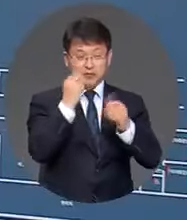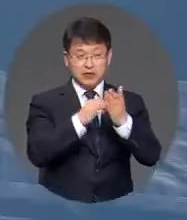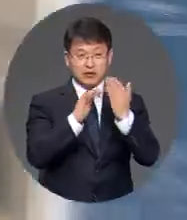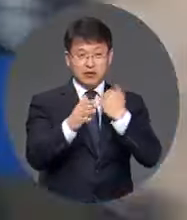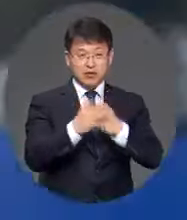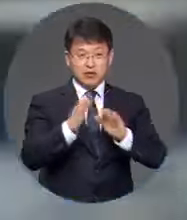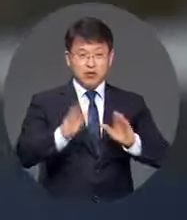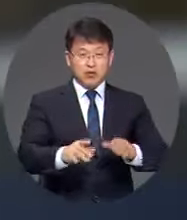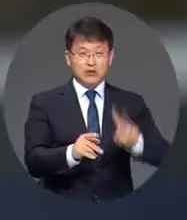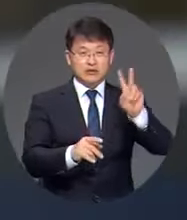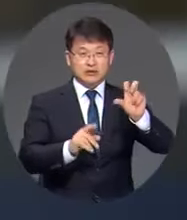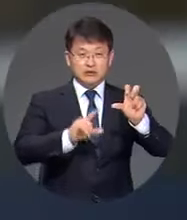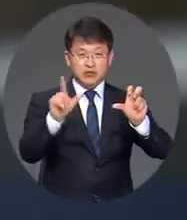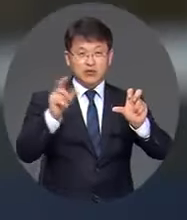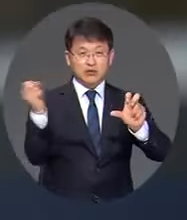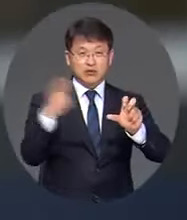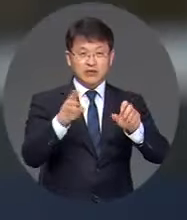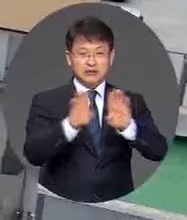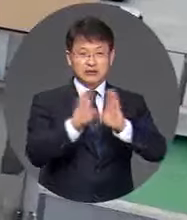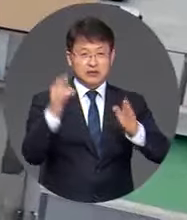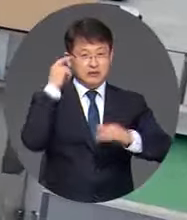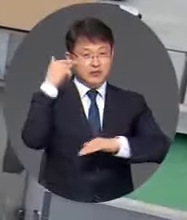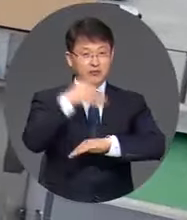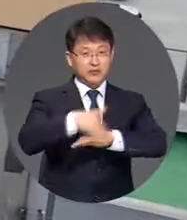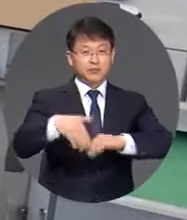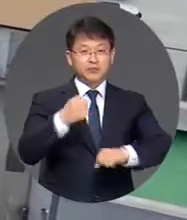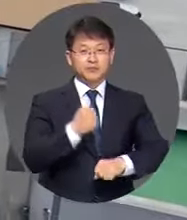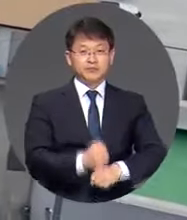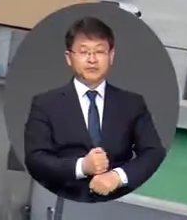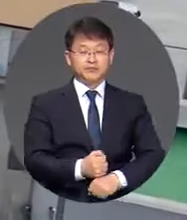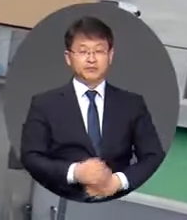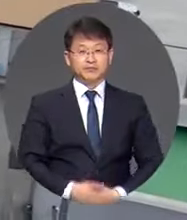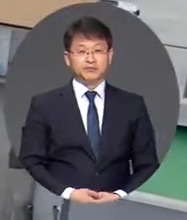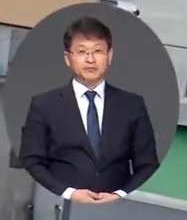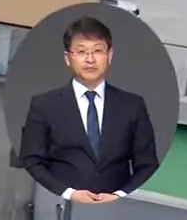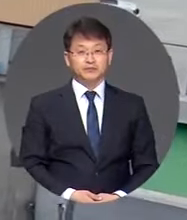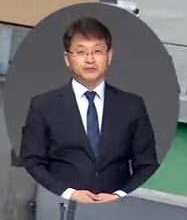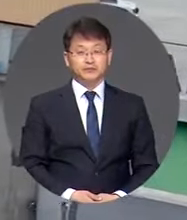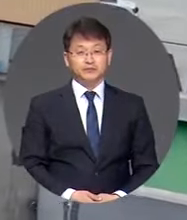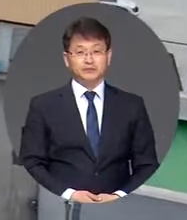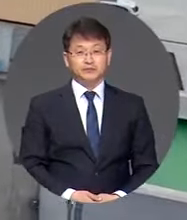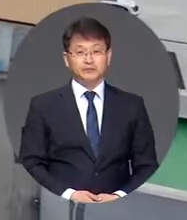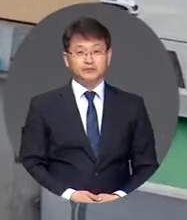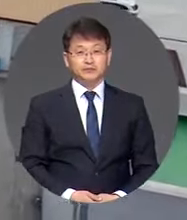마치고 오는 25일 다시 문을 열 예정입니다. MBC 뉴스 이선영입니다.